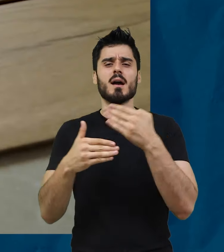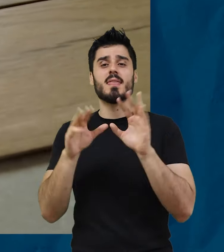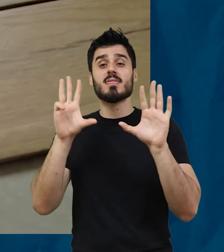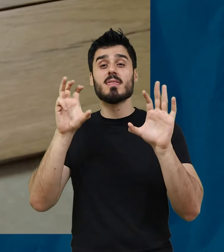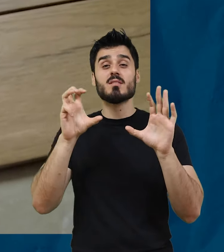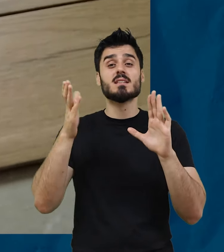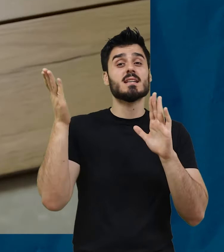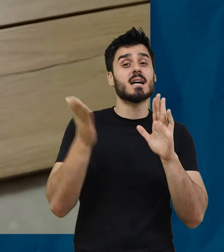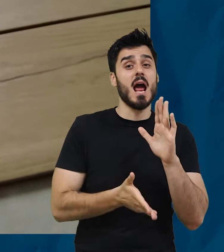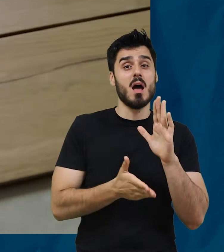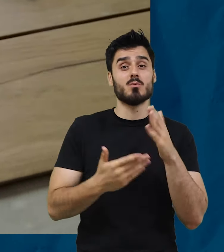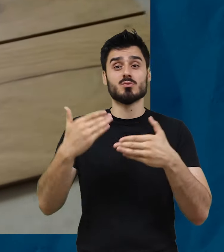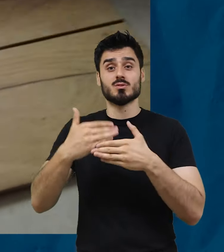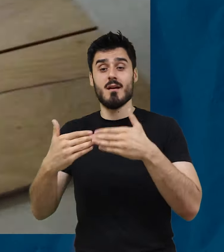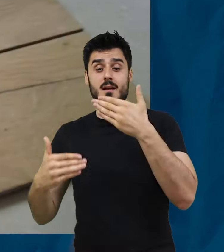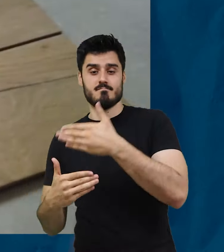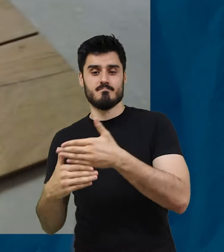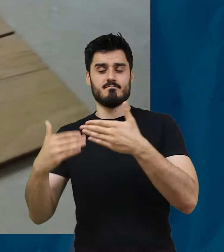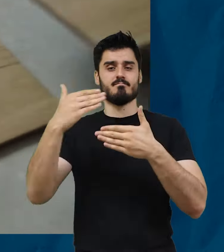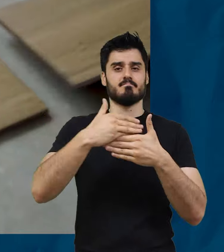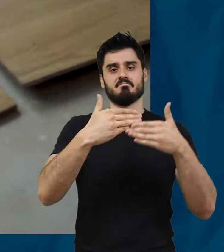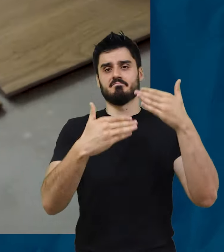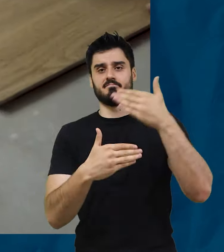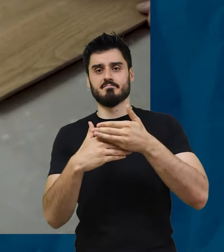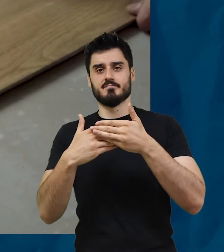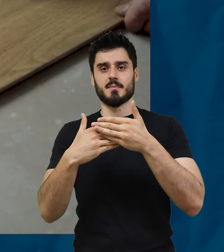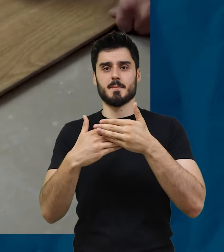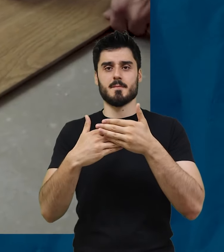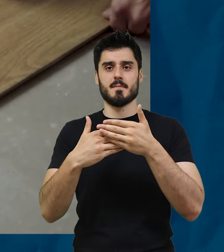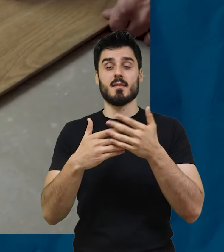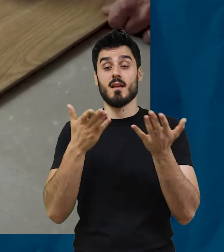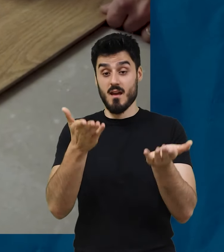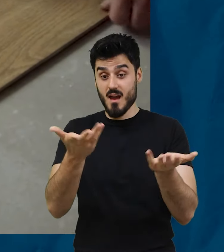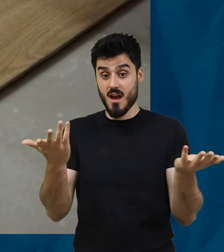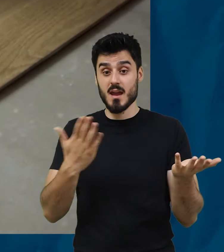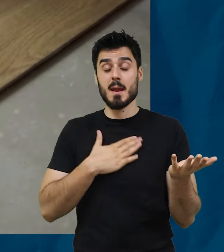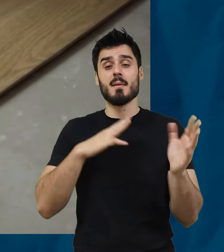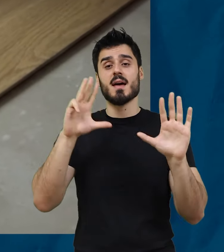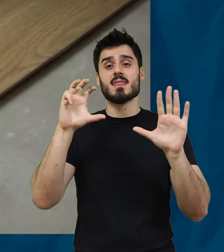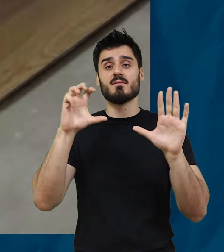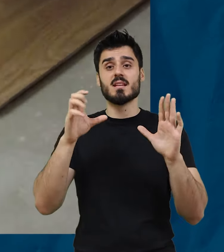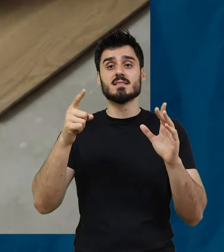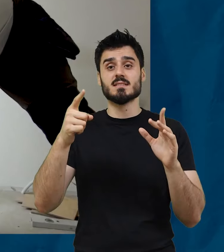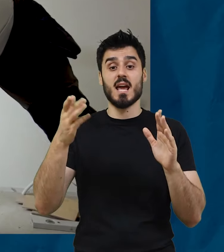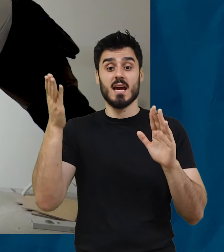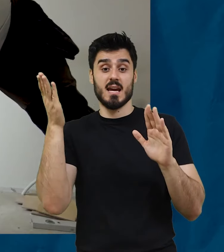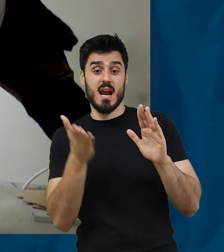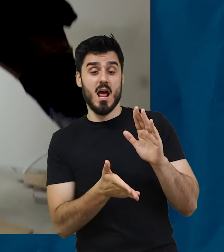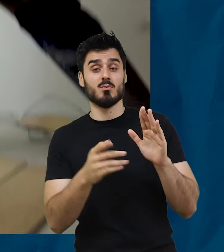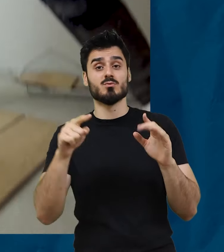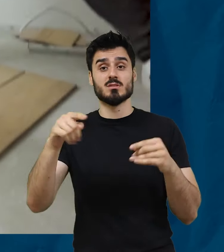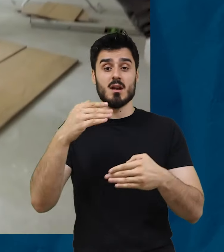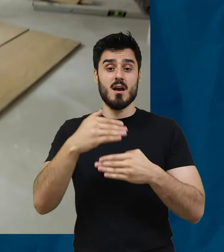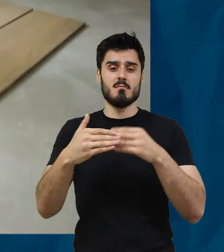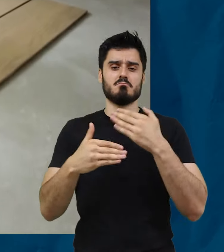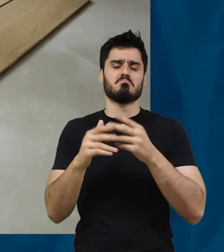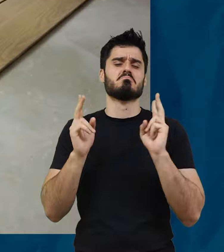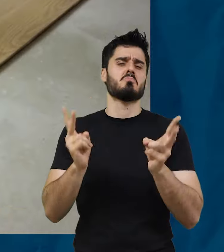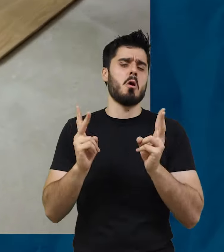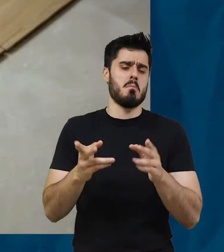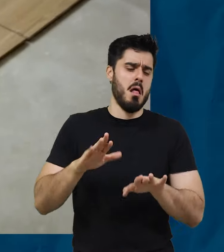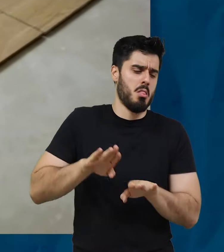90 градуса една спрямо друга. Ето, имаме 90 градуса, абсолютно